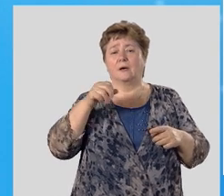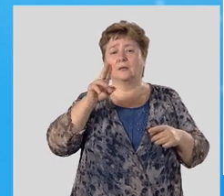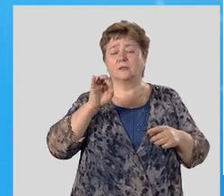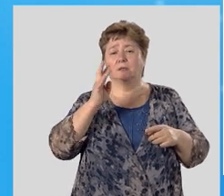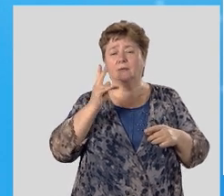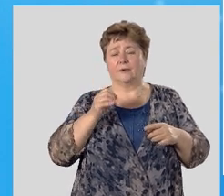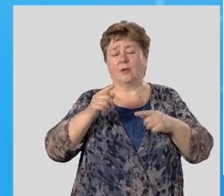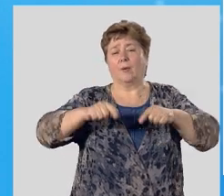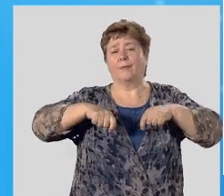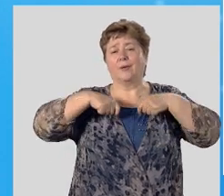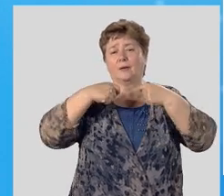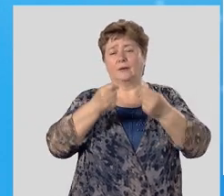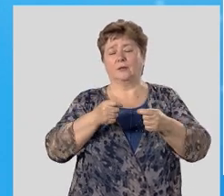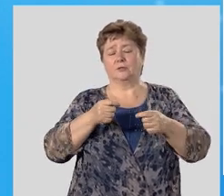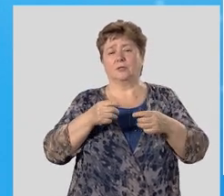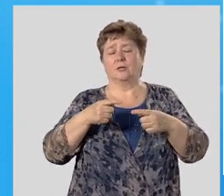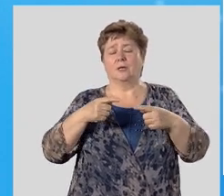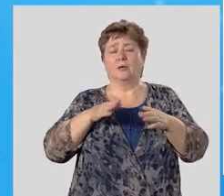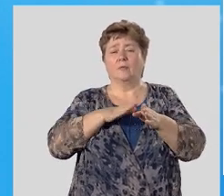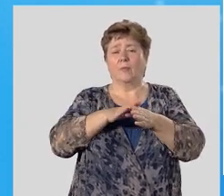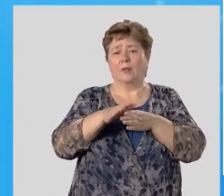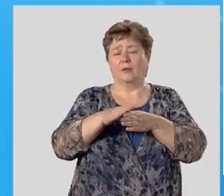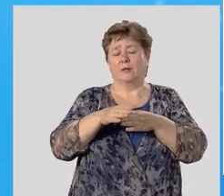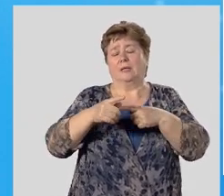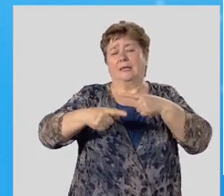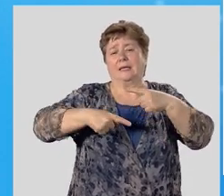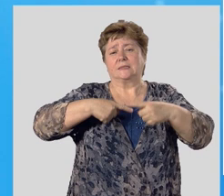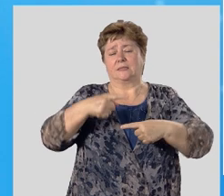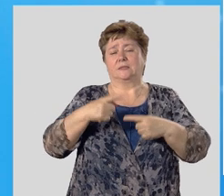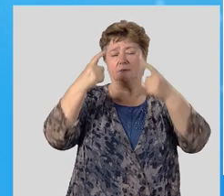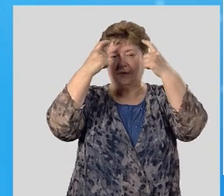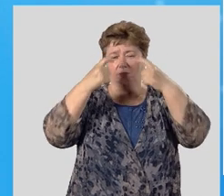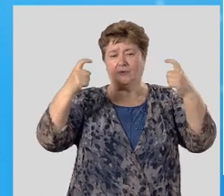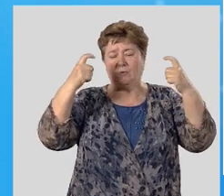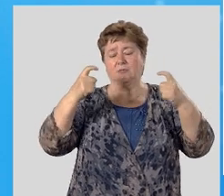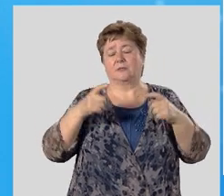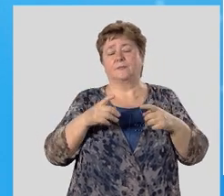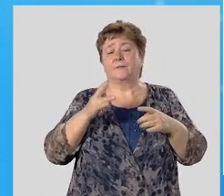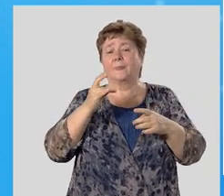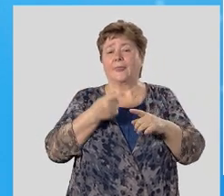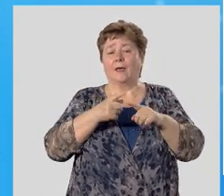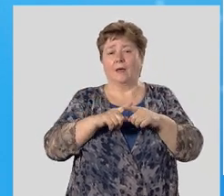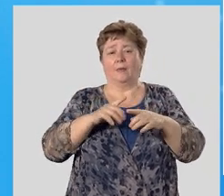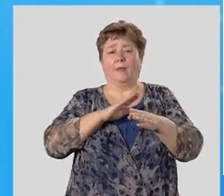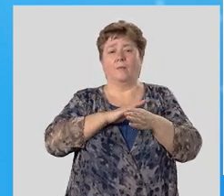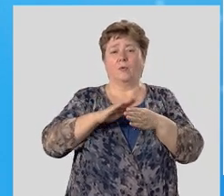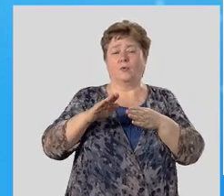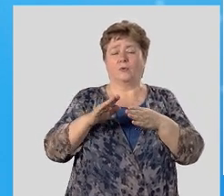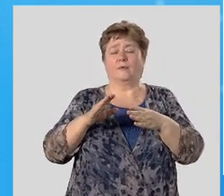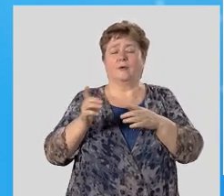кодирование, передача и реализация наследственной информации. На этом же